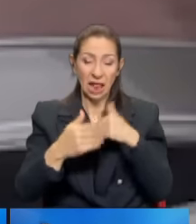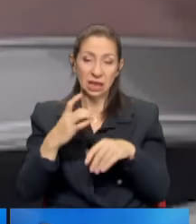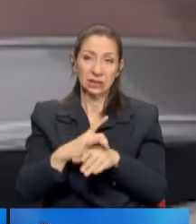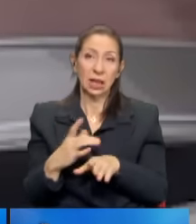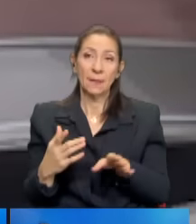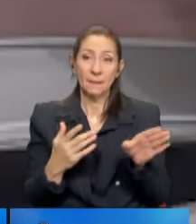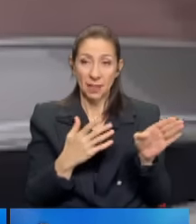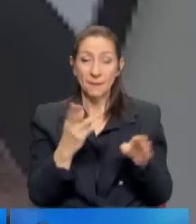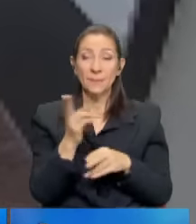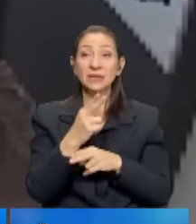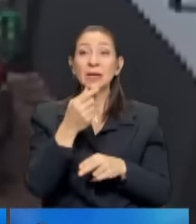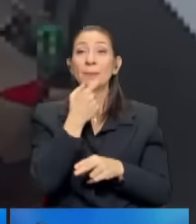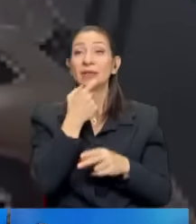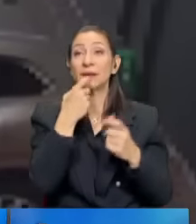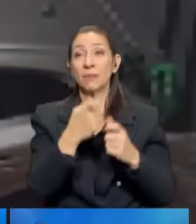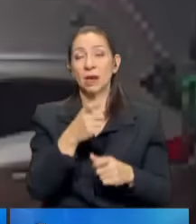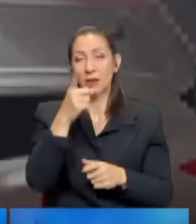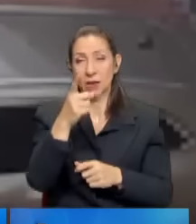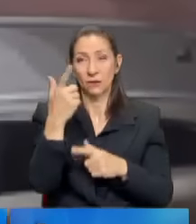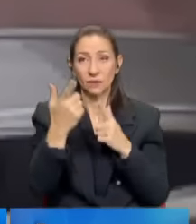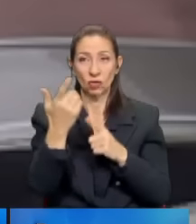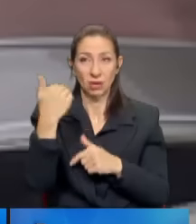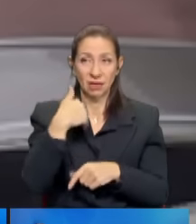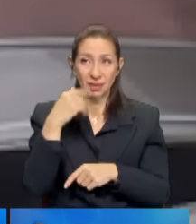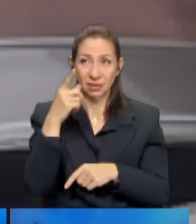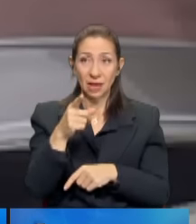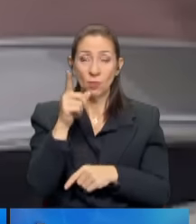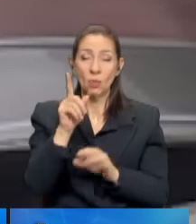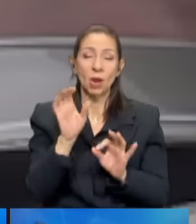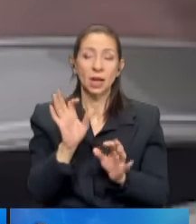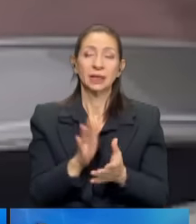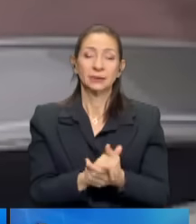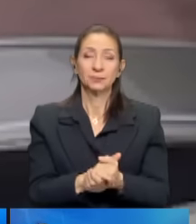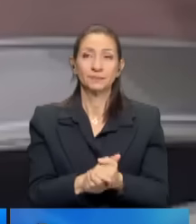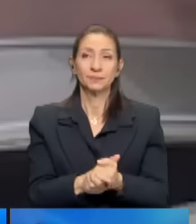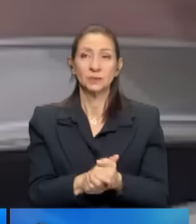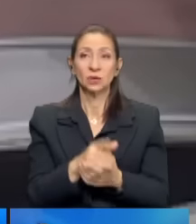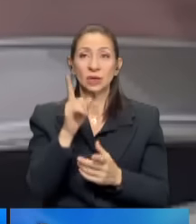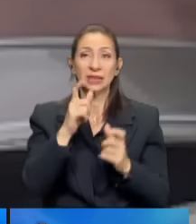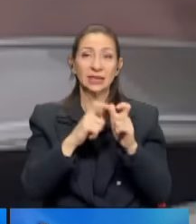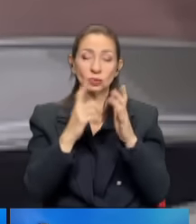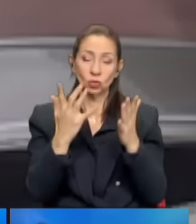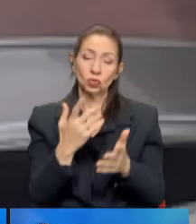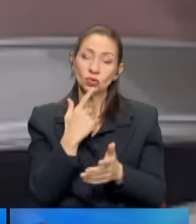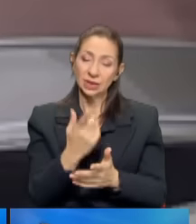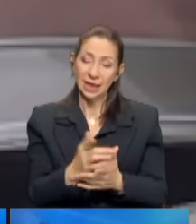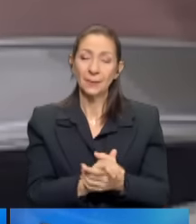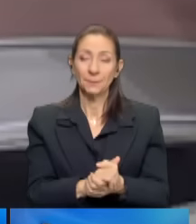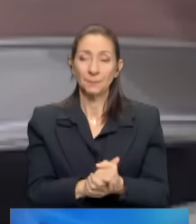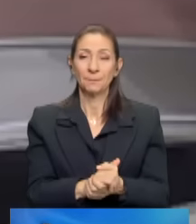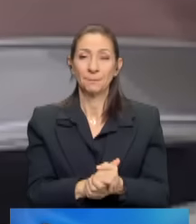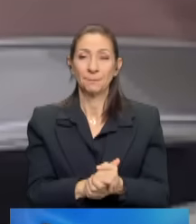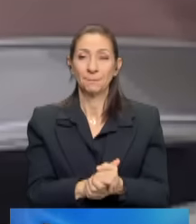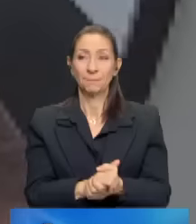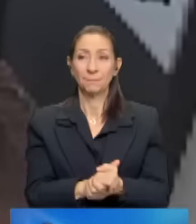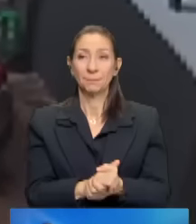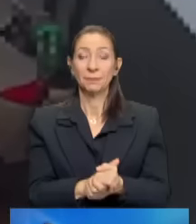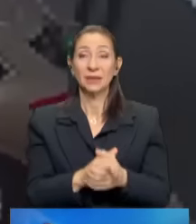hastaneye kaldırılmış Balıkesir bandırmadan gelen görüntüler bu şekildeydi onlara da geçmiş olsun